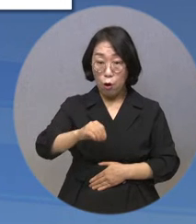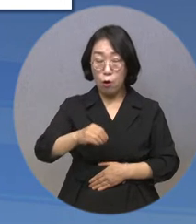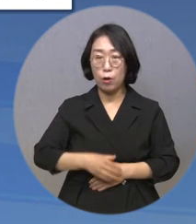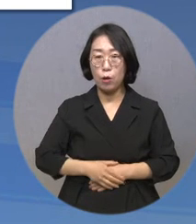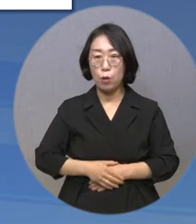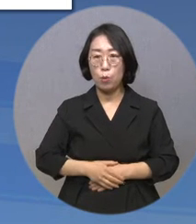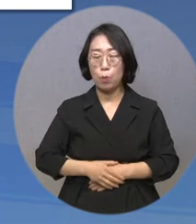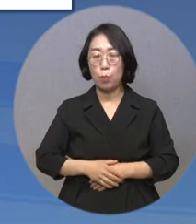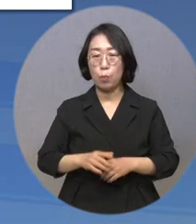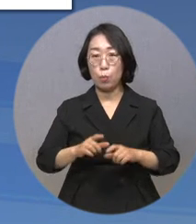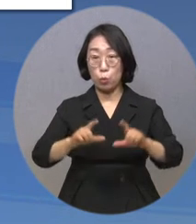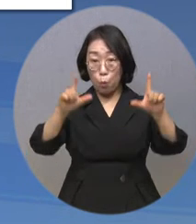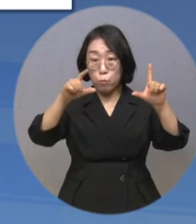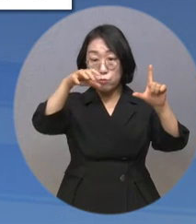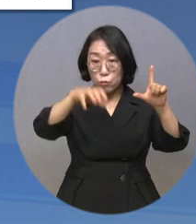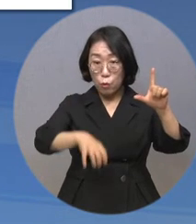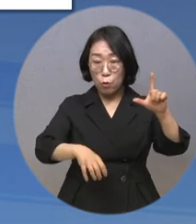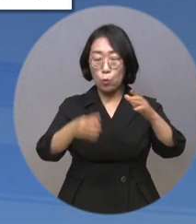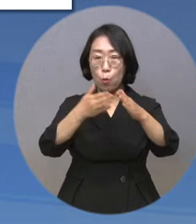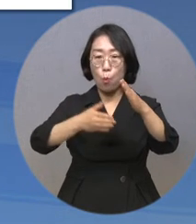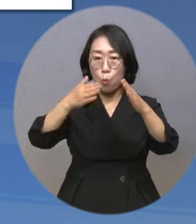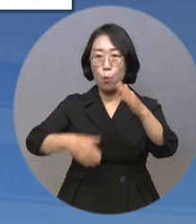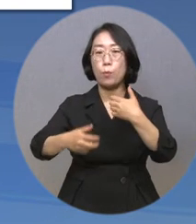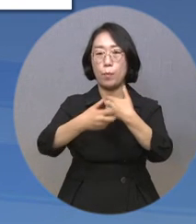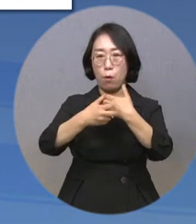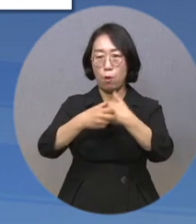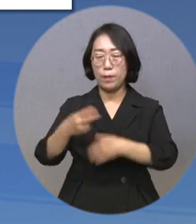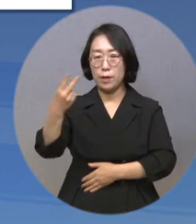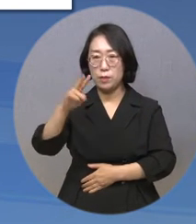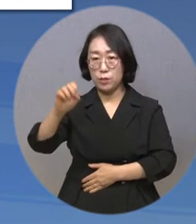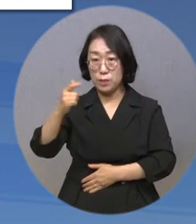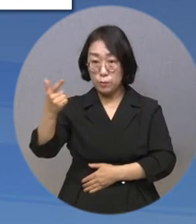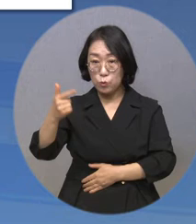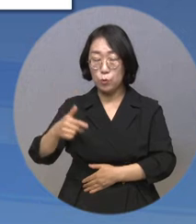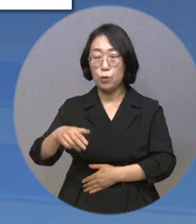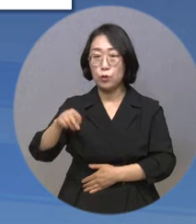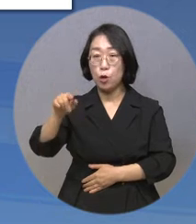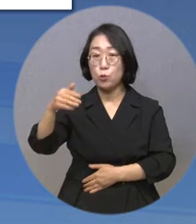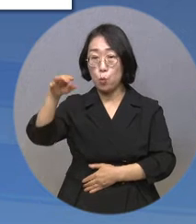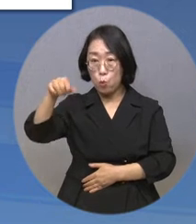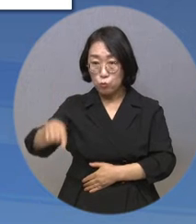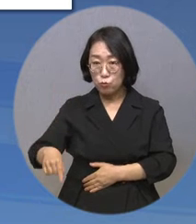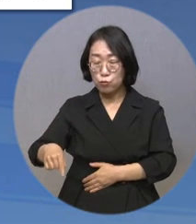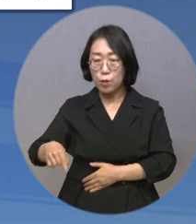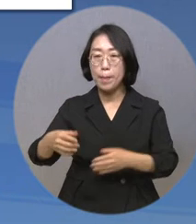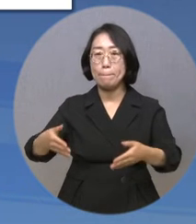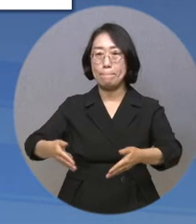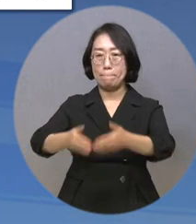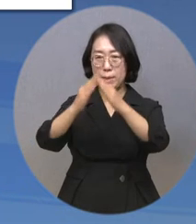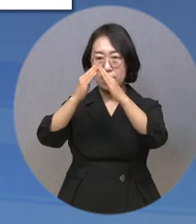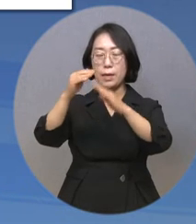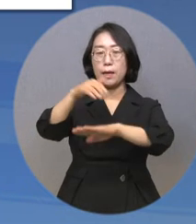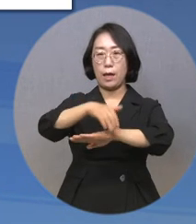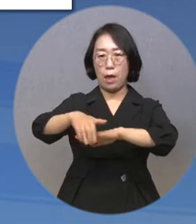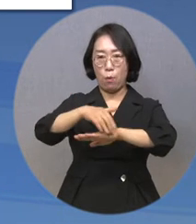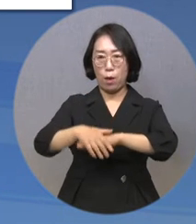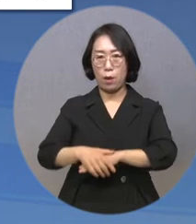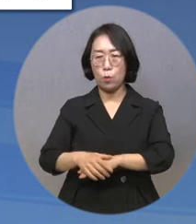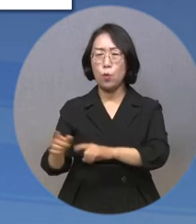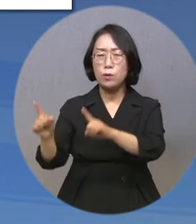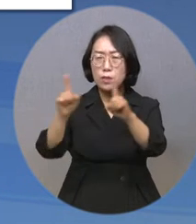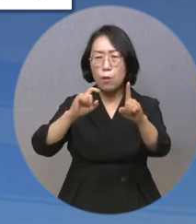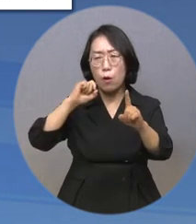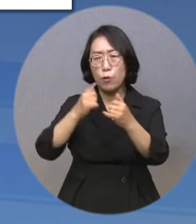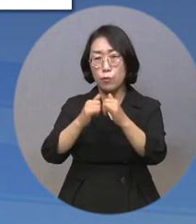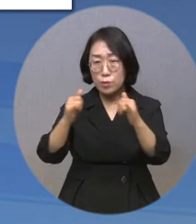동남권의 서울형 공공병원을 2026년까지 서초구 원지동에 건립합니다. 재활 난민을 위한